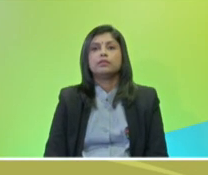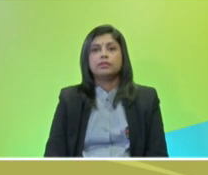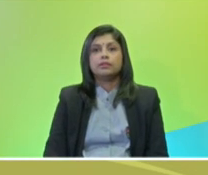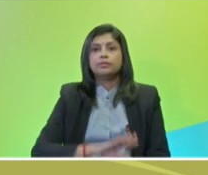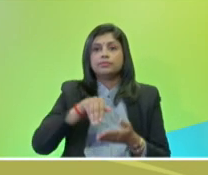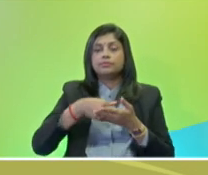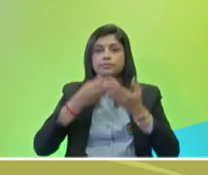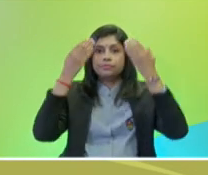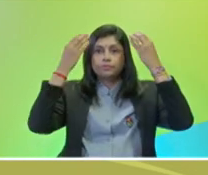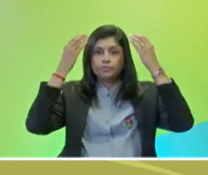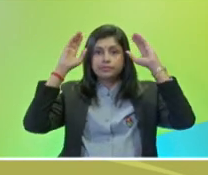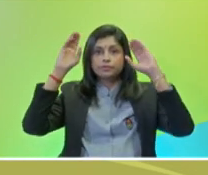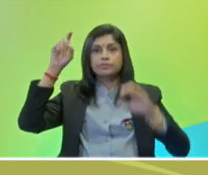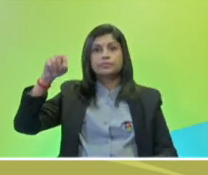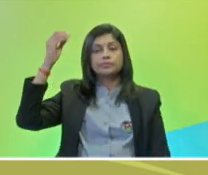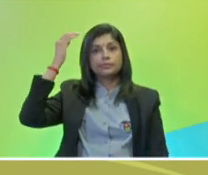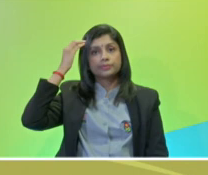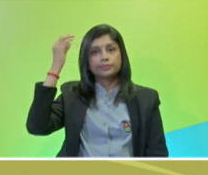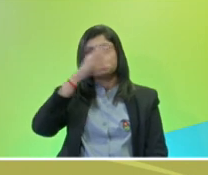untuk kita mengajar